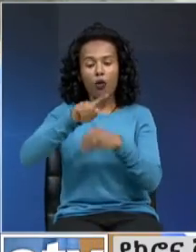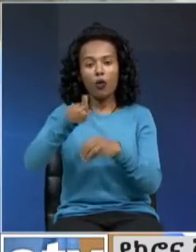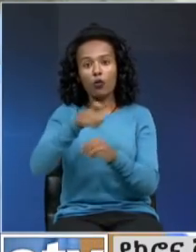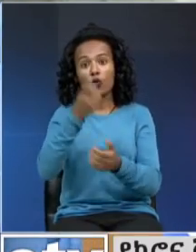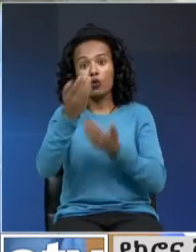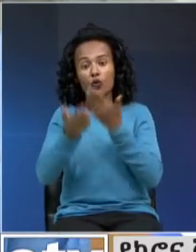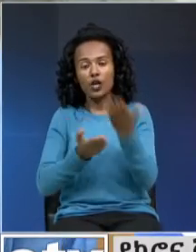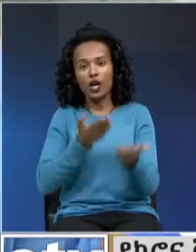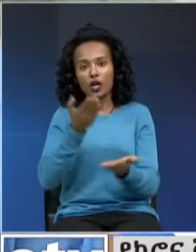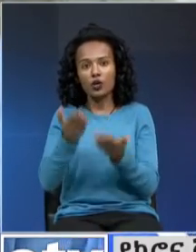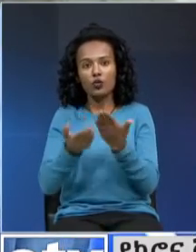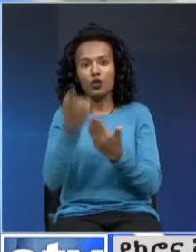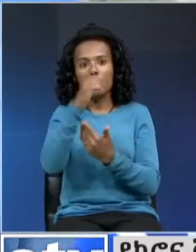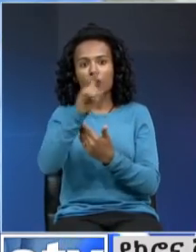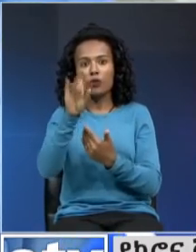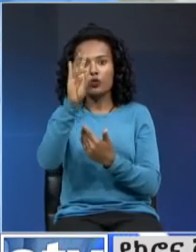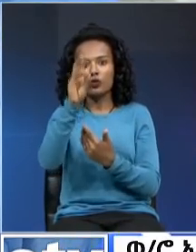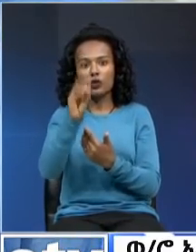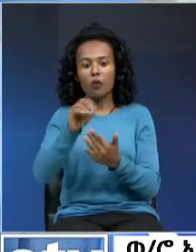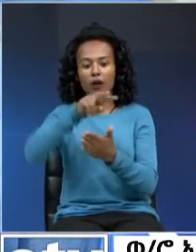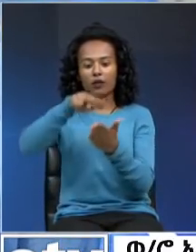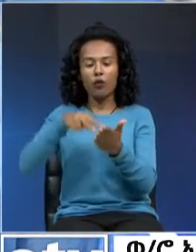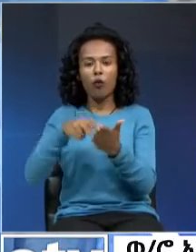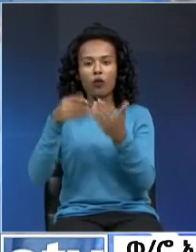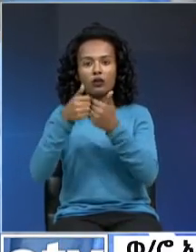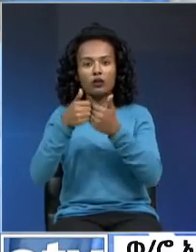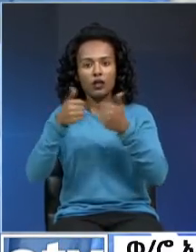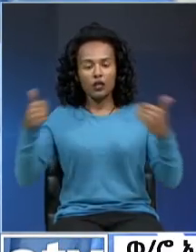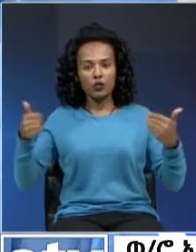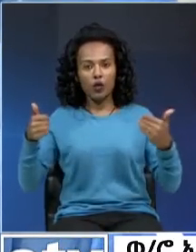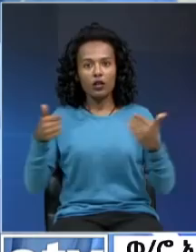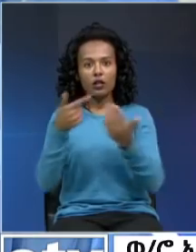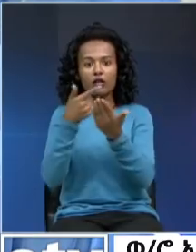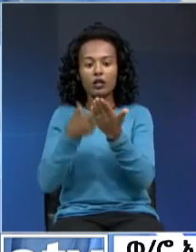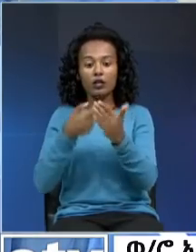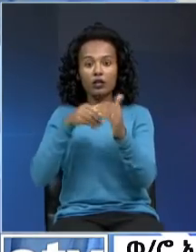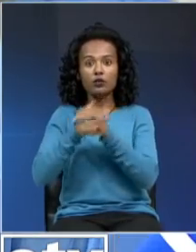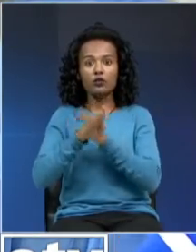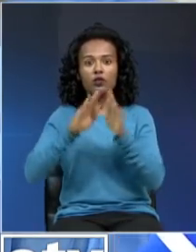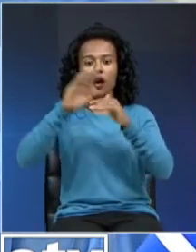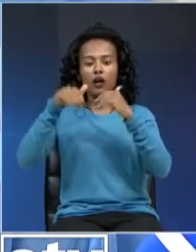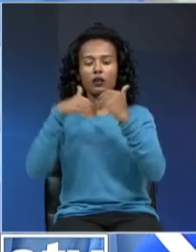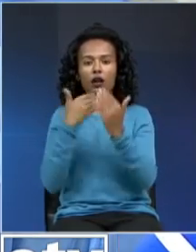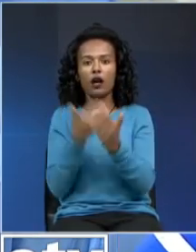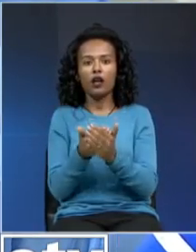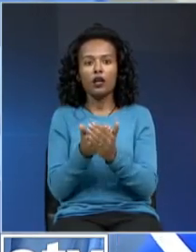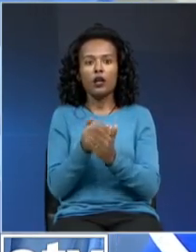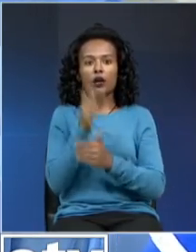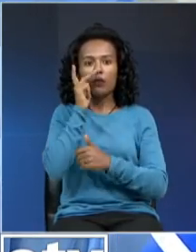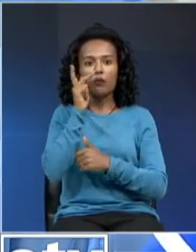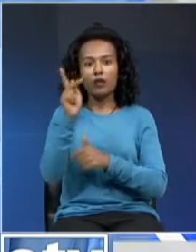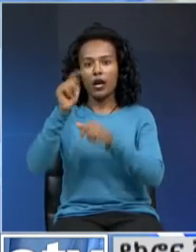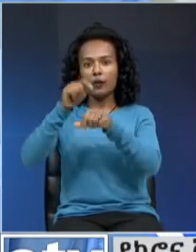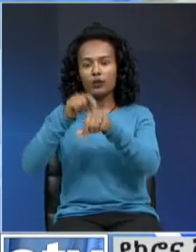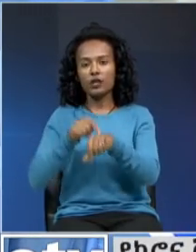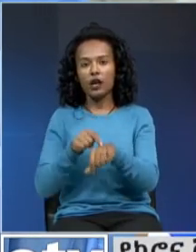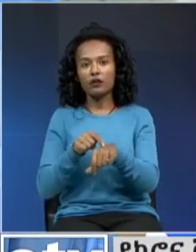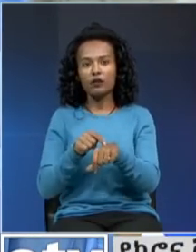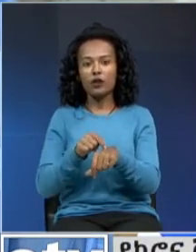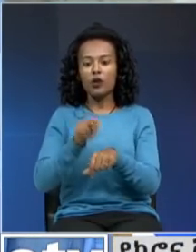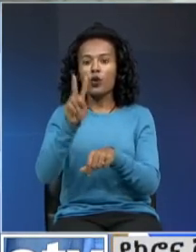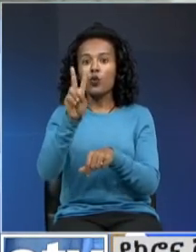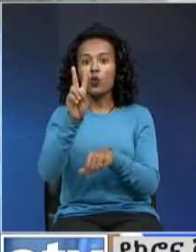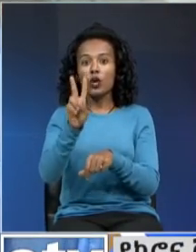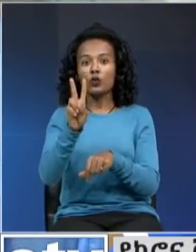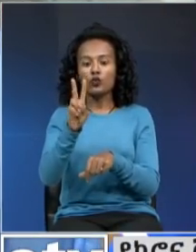እንዲያገለግሉ 170 ተቋማት ተለይተዋል። ከነኚህ ውስጥ አጠቃላይ በምናይበት ሰዓት 2